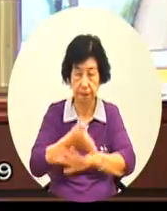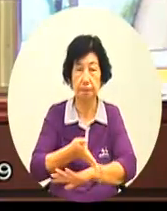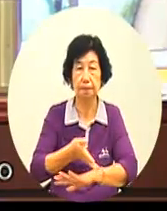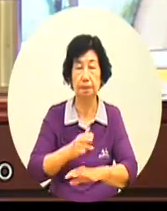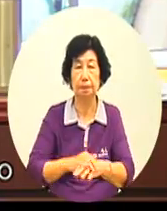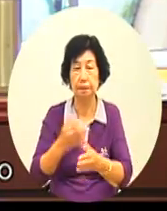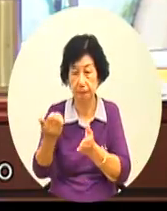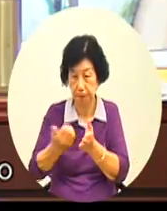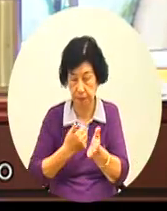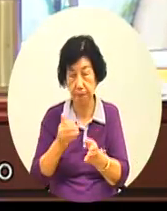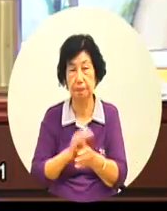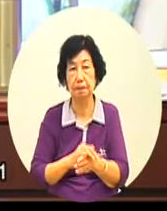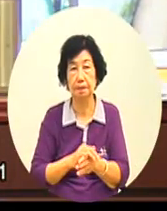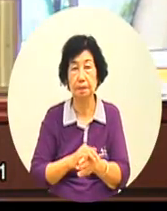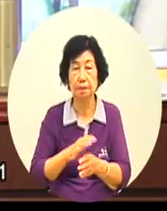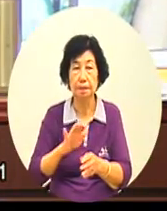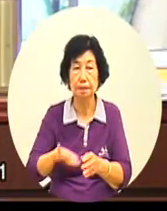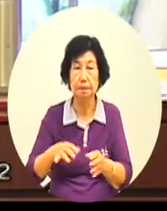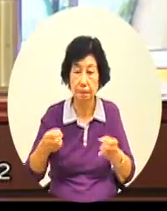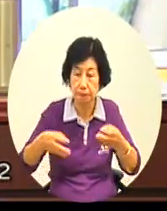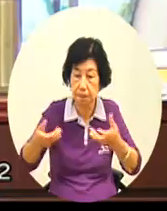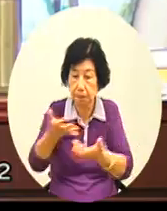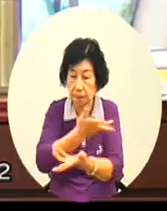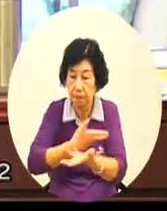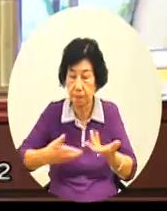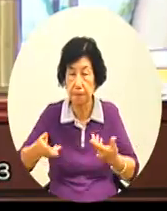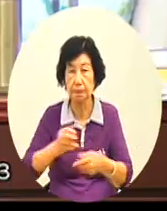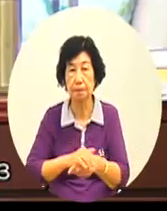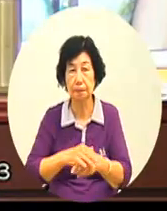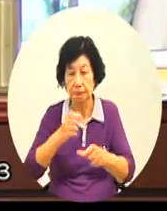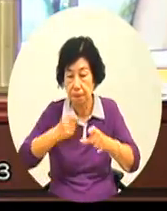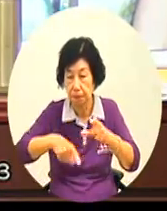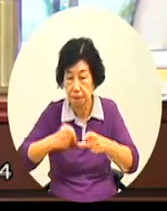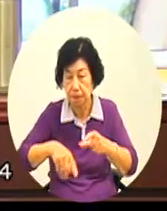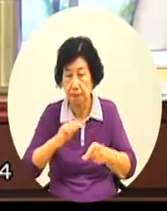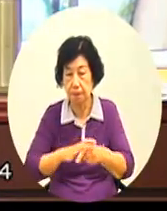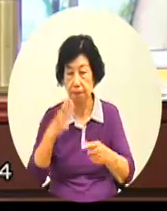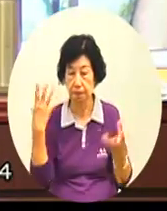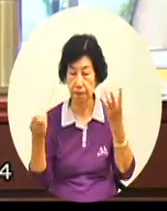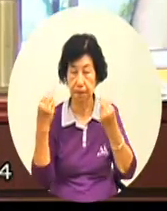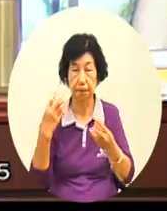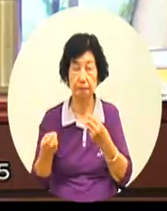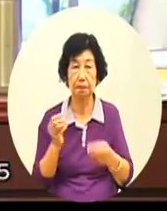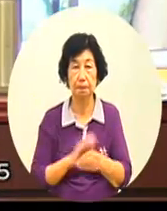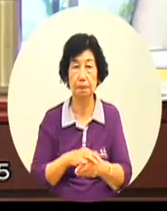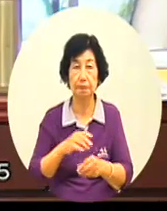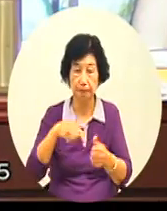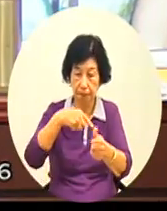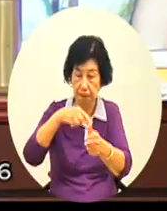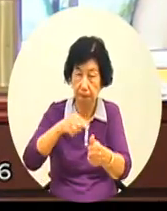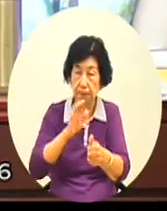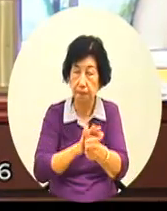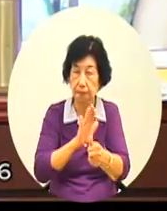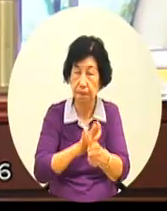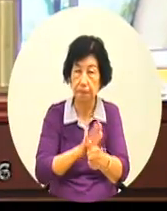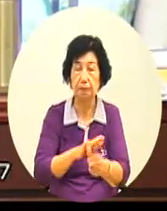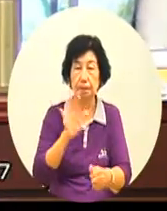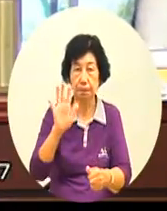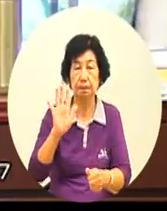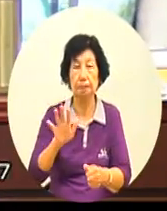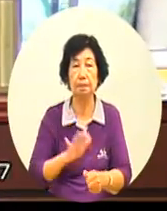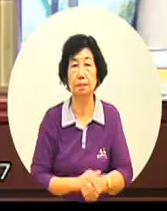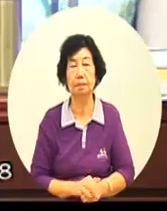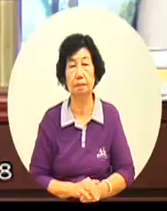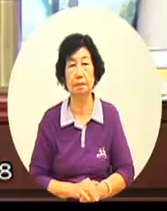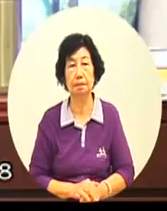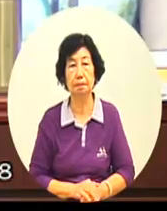合期，可能事业单位对于法令规定不熟悉的地方，我们都会辅导，站在辅导的立场。好，